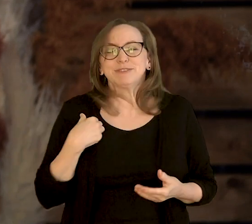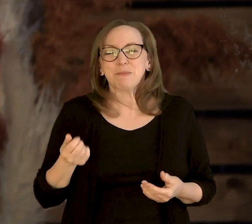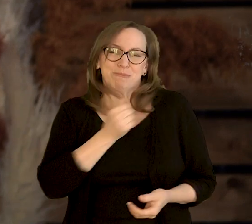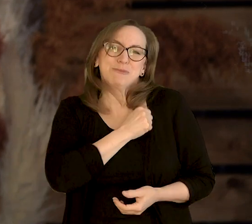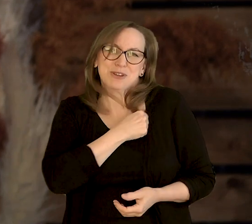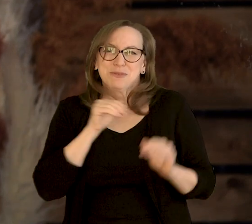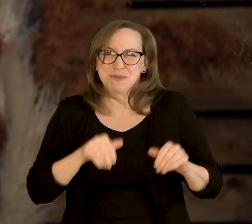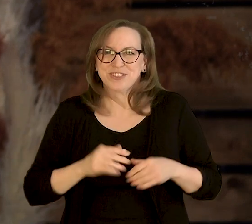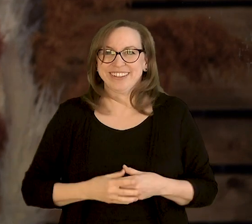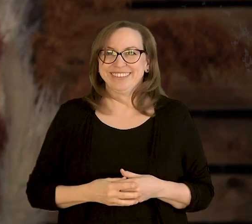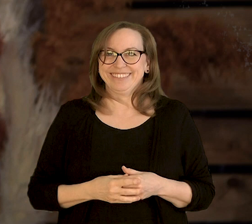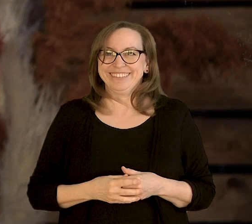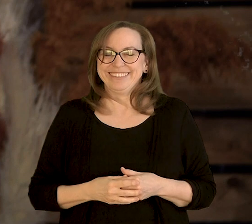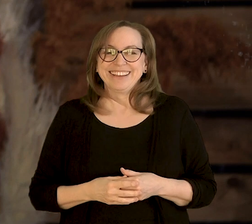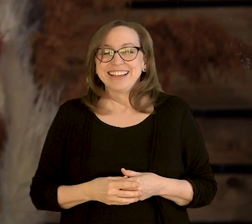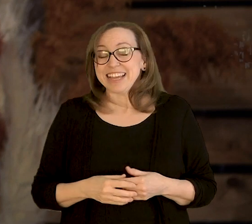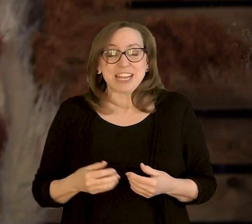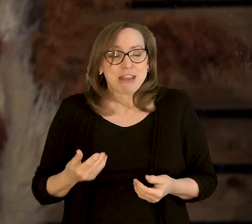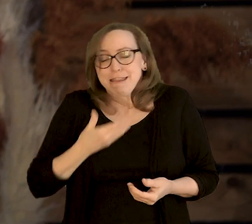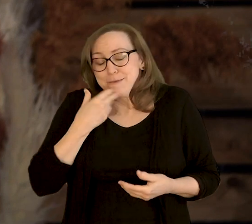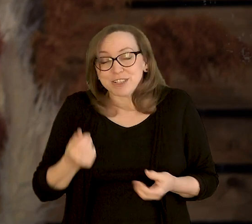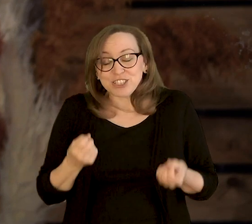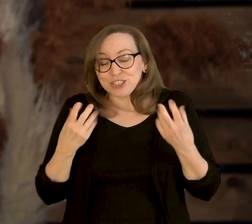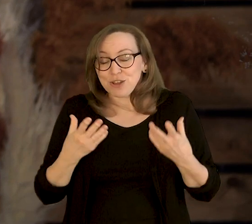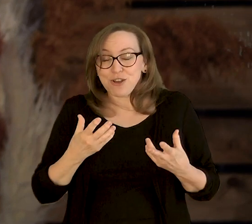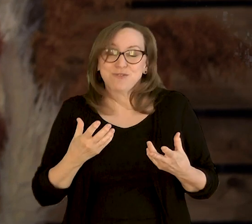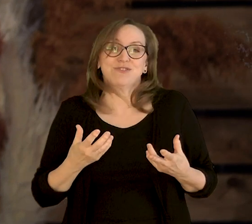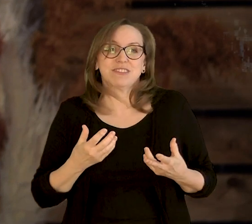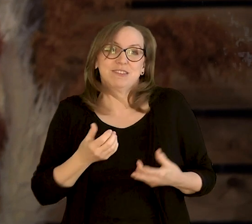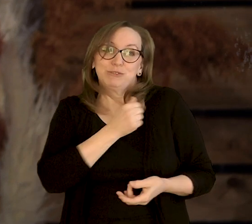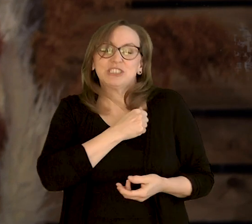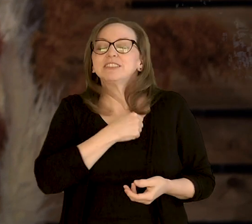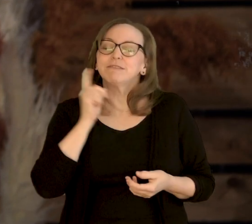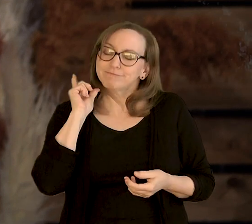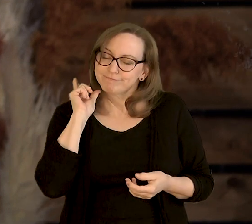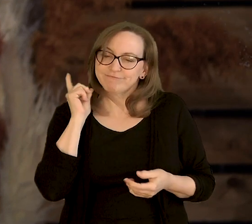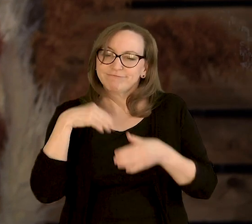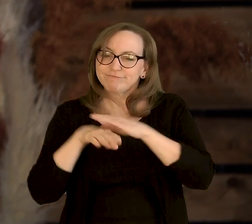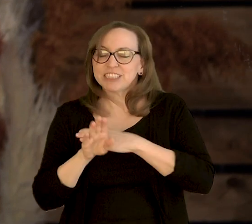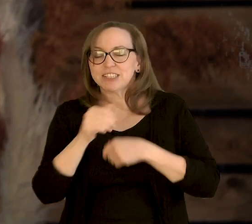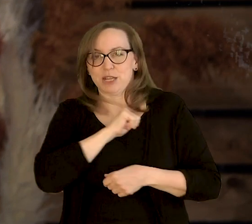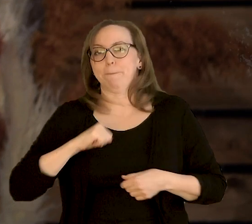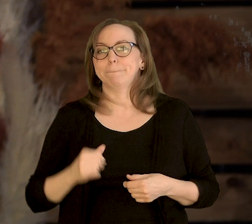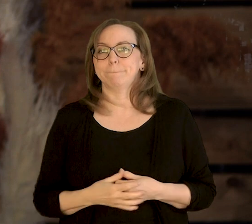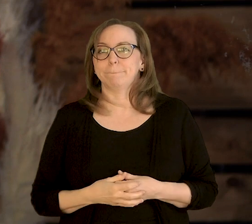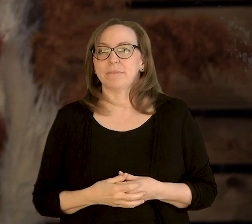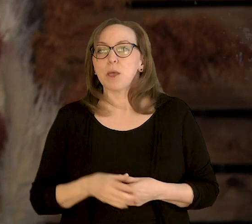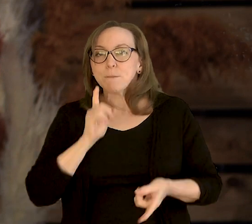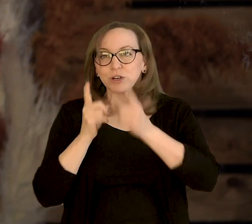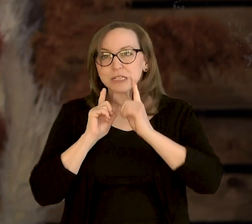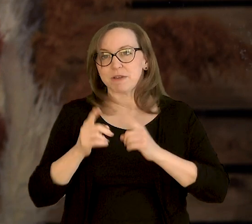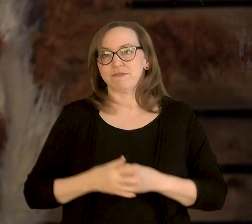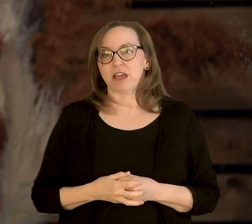psa. A jak nie masz go skąd pożyczyć, to wyjdź sam. Wyjdź na spacer,